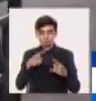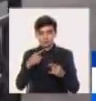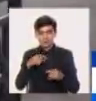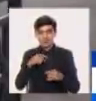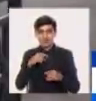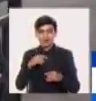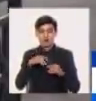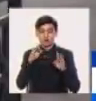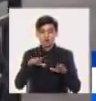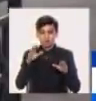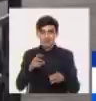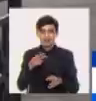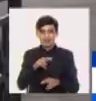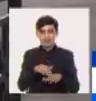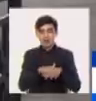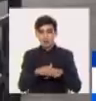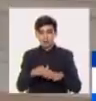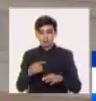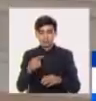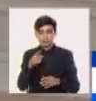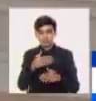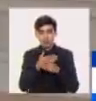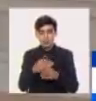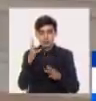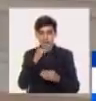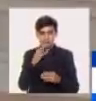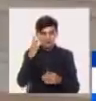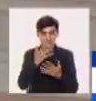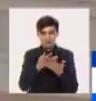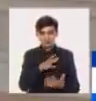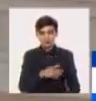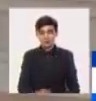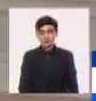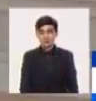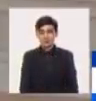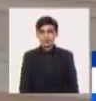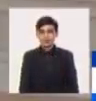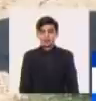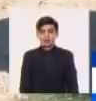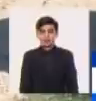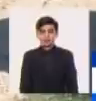тойхана иелерінің енді халық үшін тер төгетін кезі келді дегенді айтады.